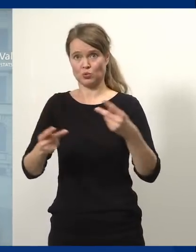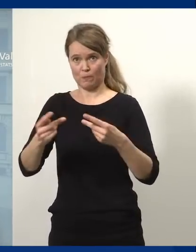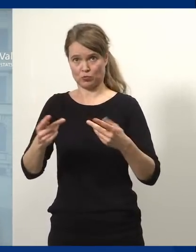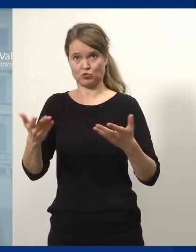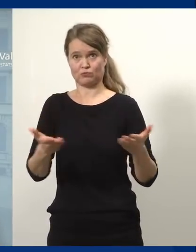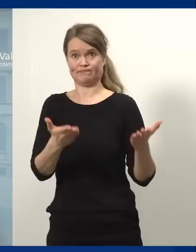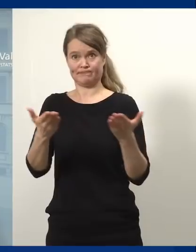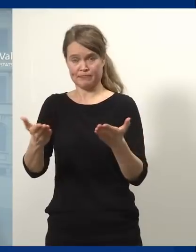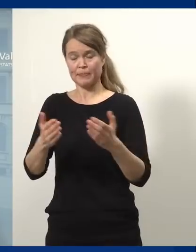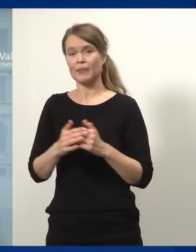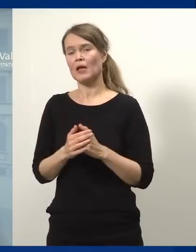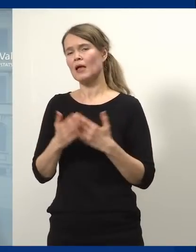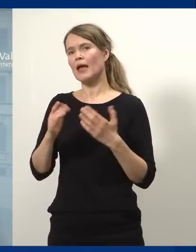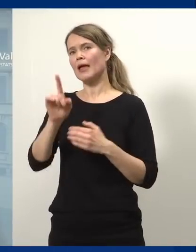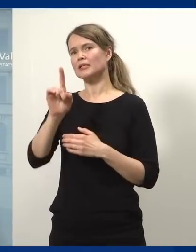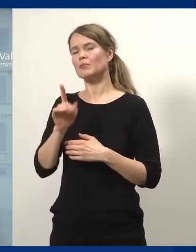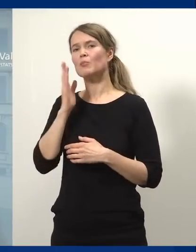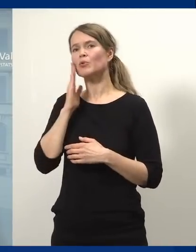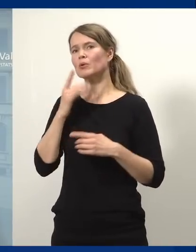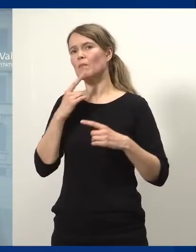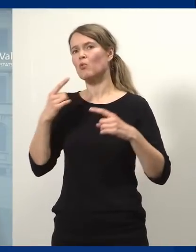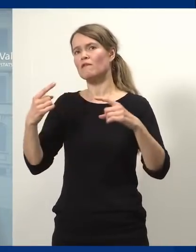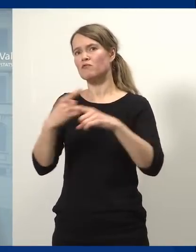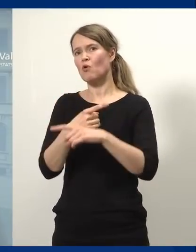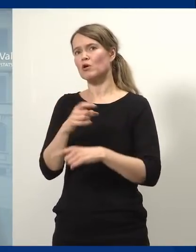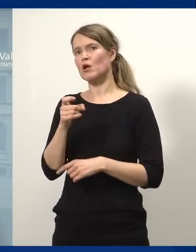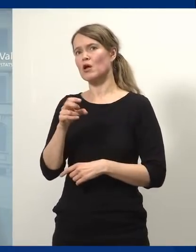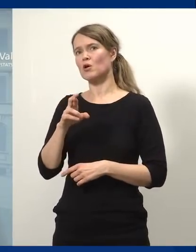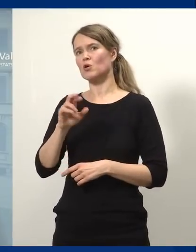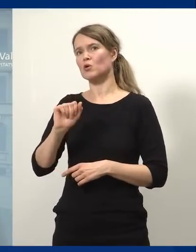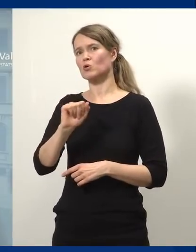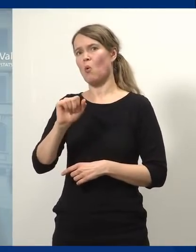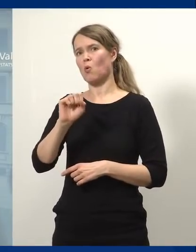ensimmäisenä puheenvuoroa on pyytänyt Hanna Grosteen Iltalehti.